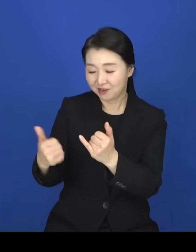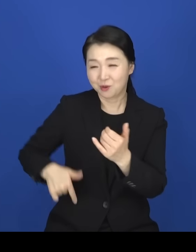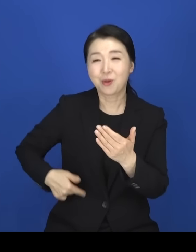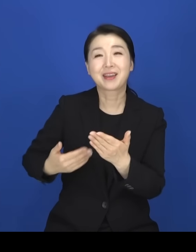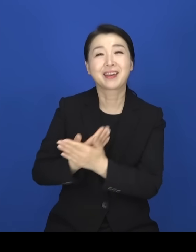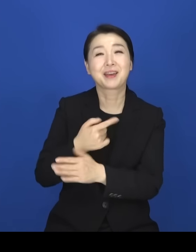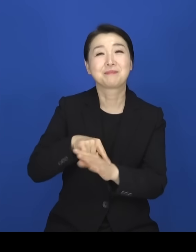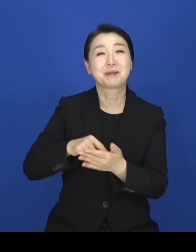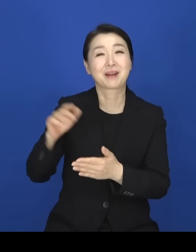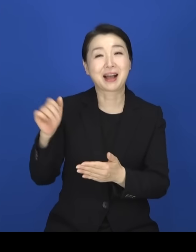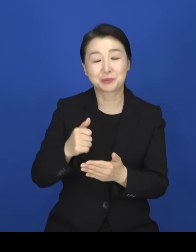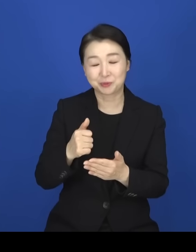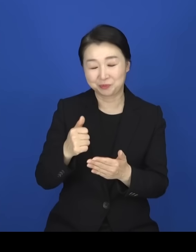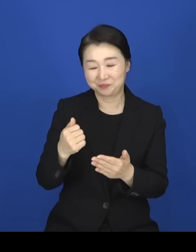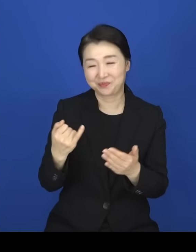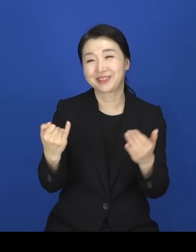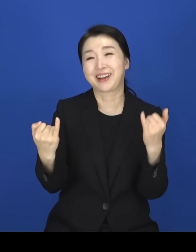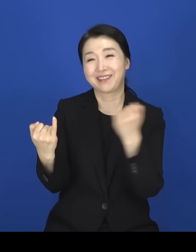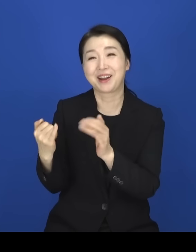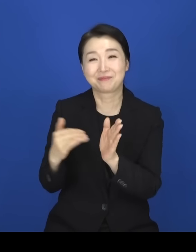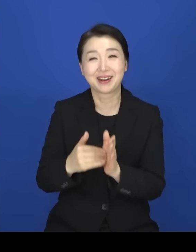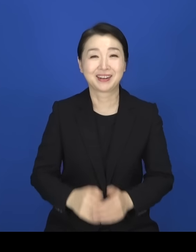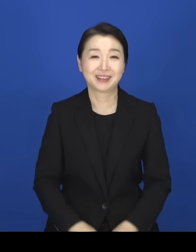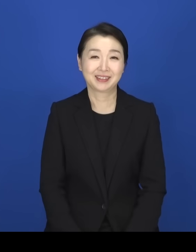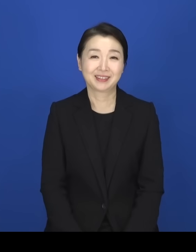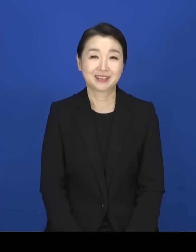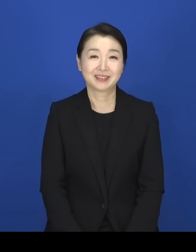드렸어요. 네. 사실 제가 이제